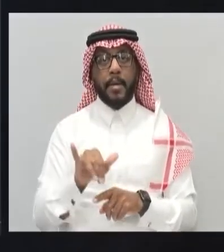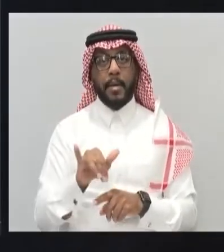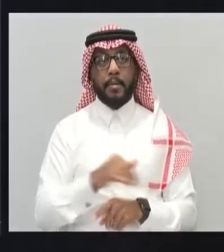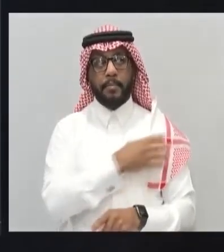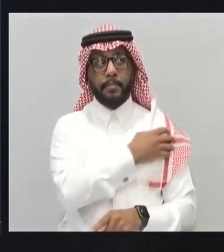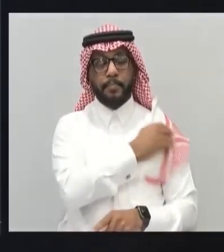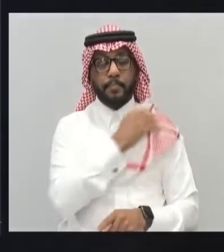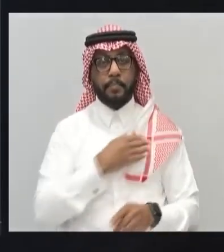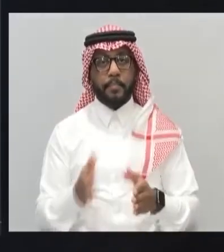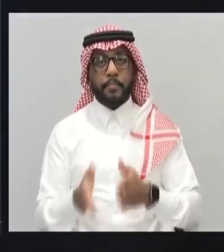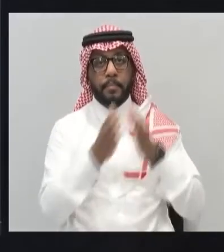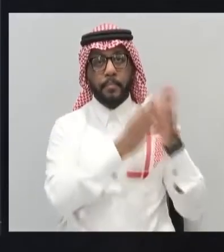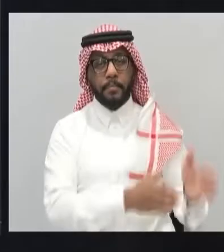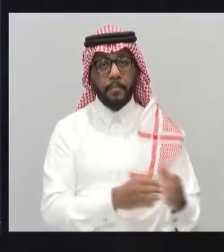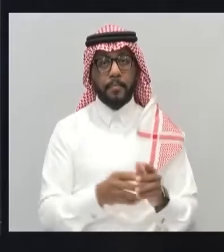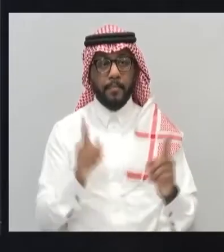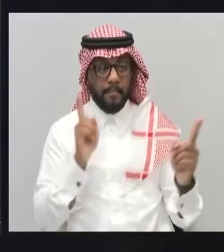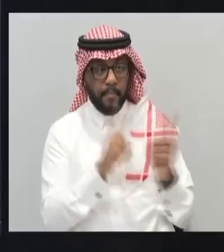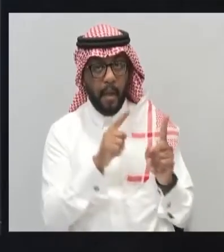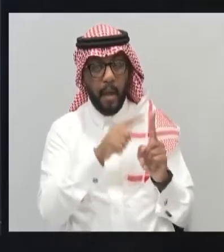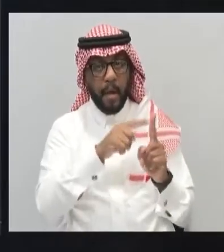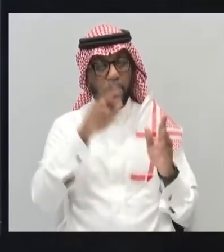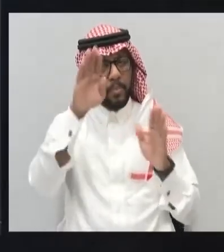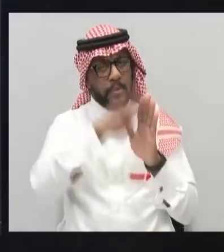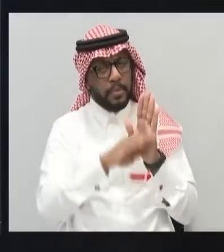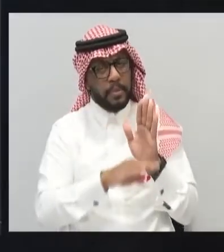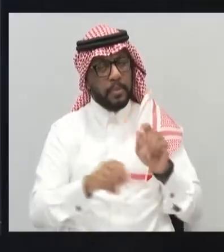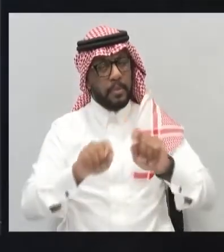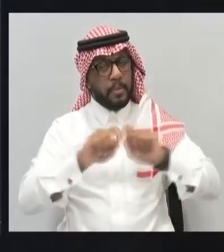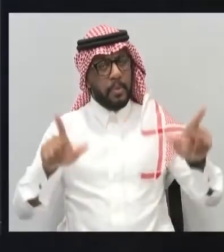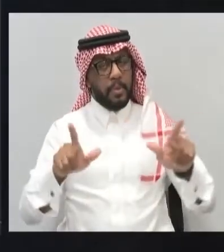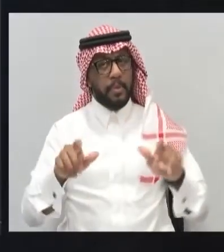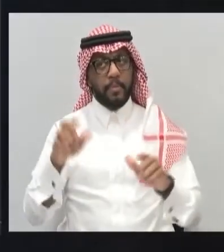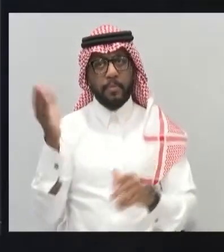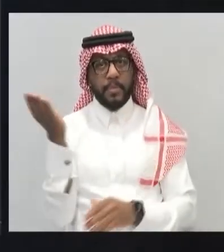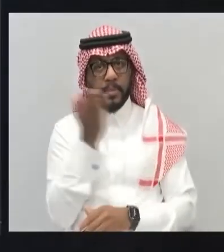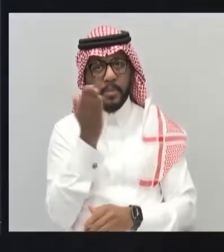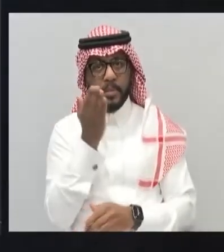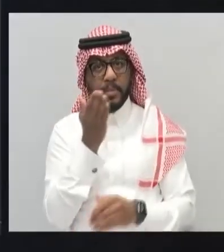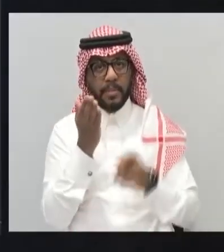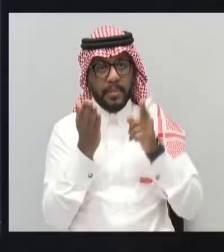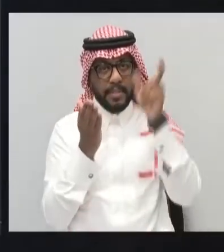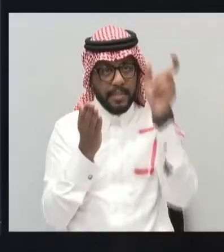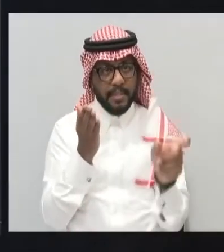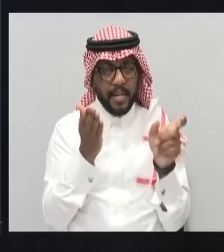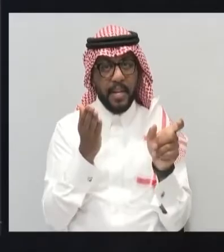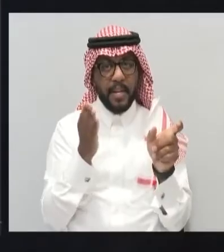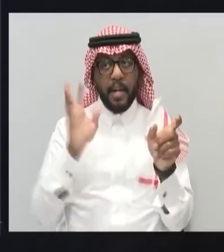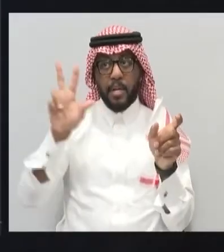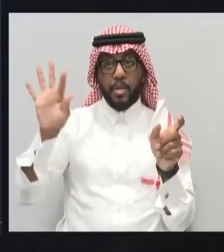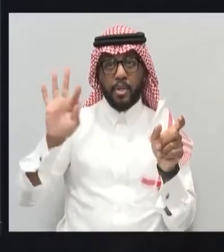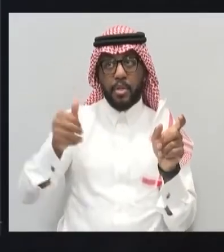عليها الشخص الذي قابلته او تقول عن شاعر وقف الشاعر منشدا هذه الهيئه ماذا